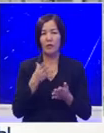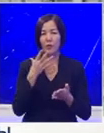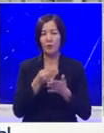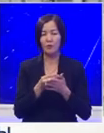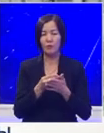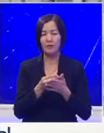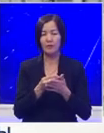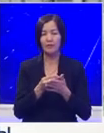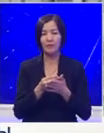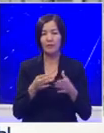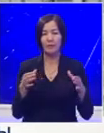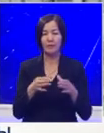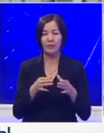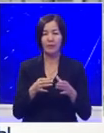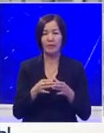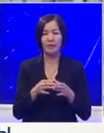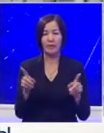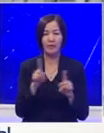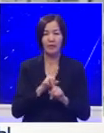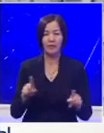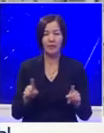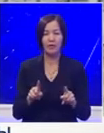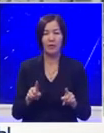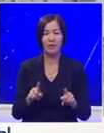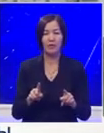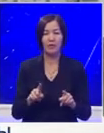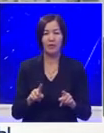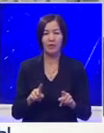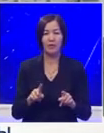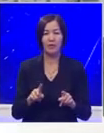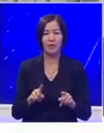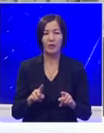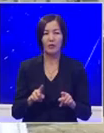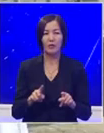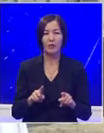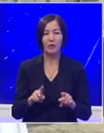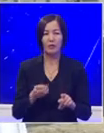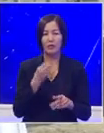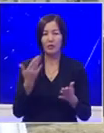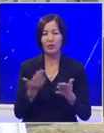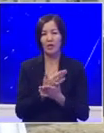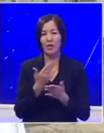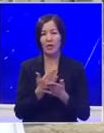жаңағы департаментімізде ерекше бір өте бір орынды жағдай